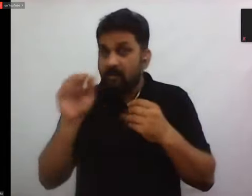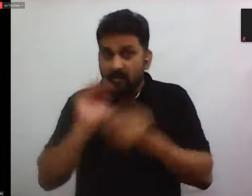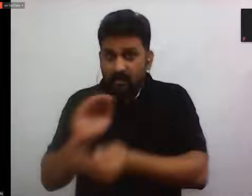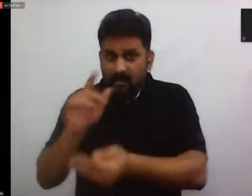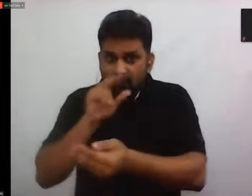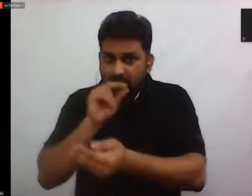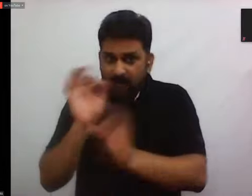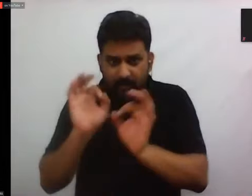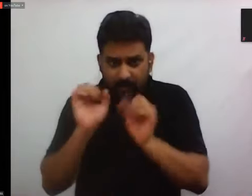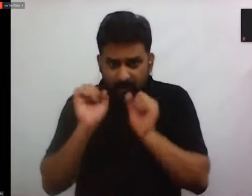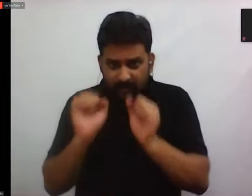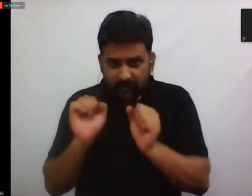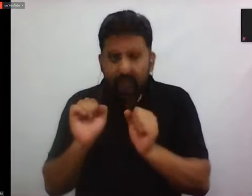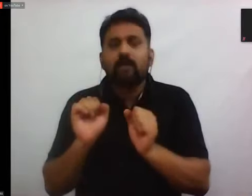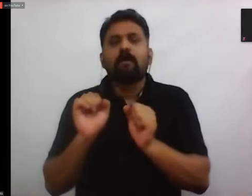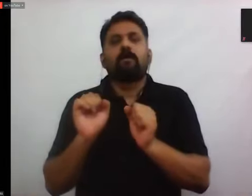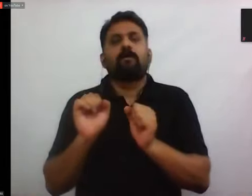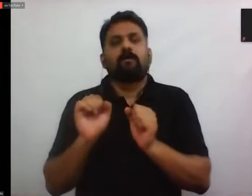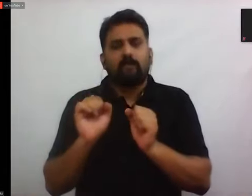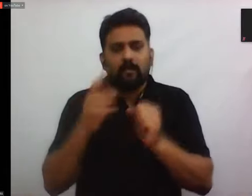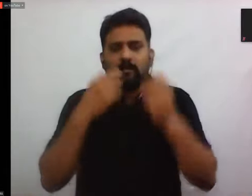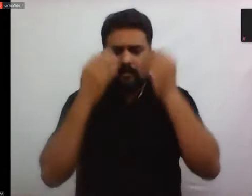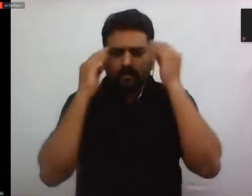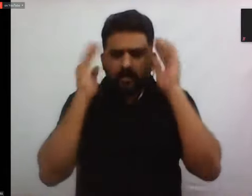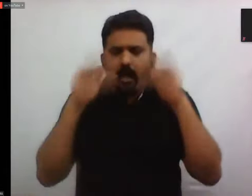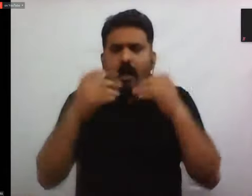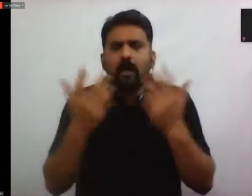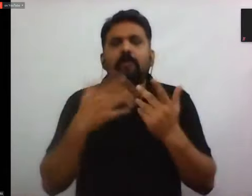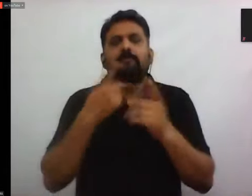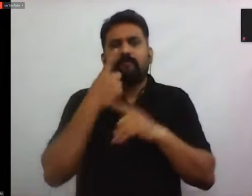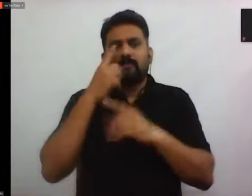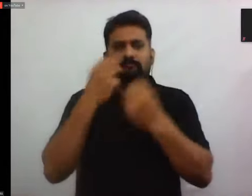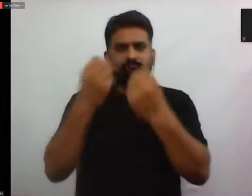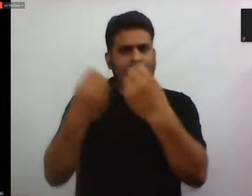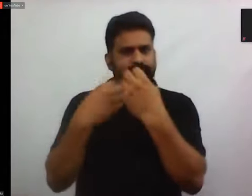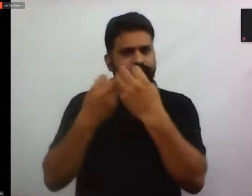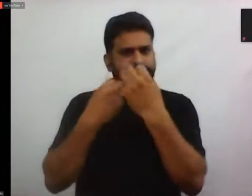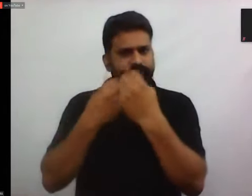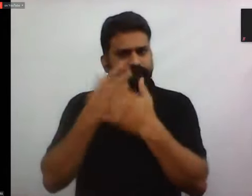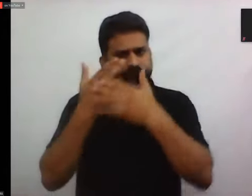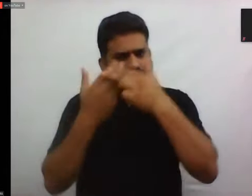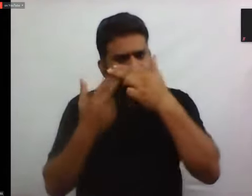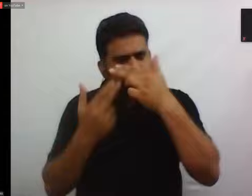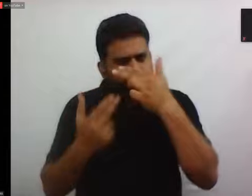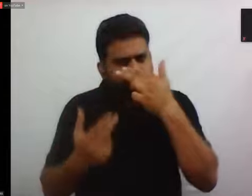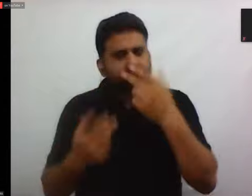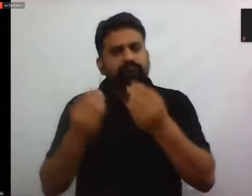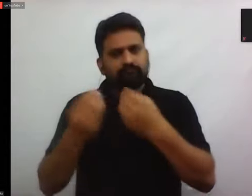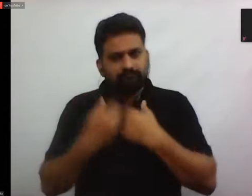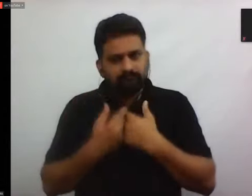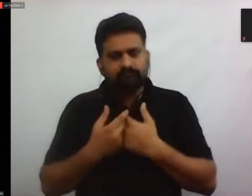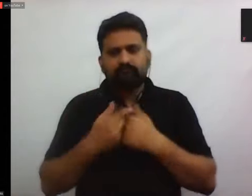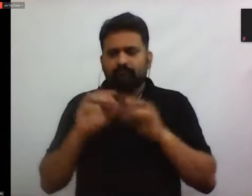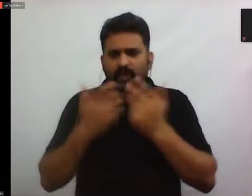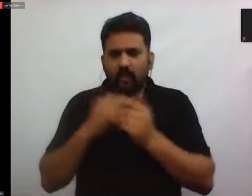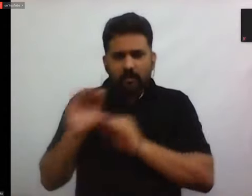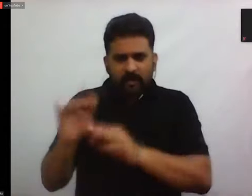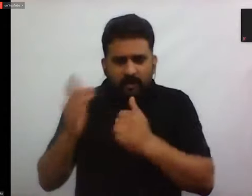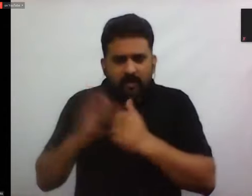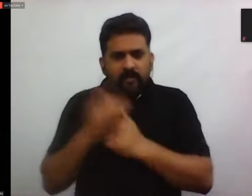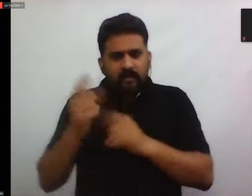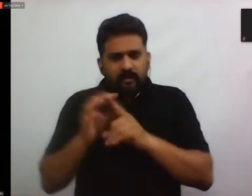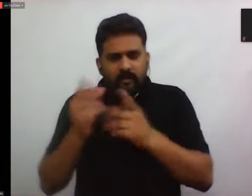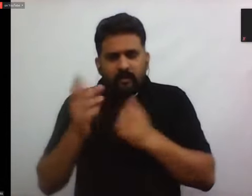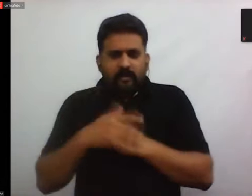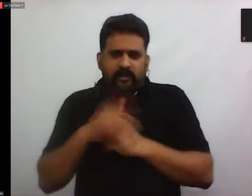है तो हमको ज्यादा information मिलेगा parents से. Parents will be able to tell you ki how the child uses. I'll tell you